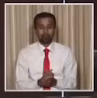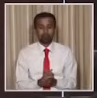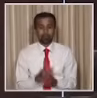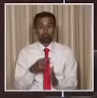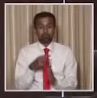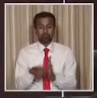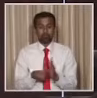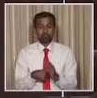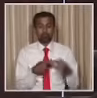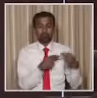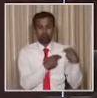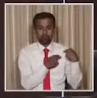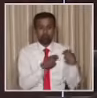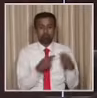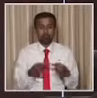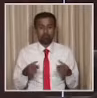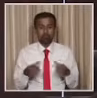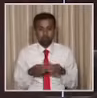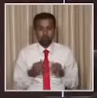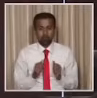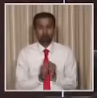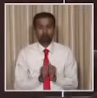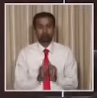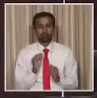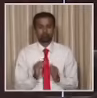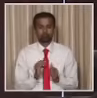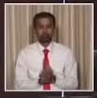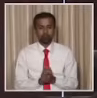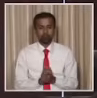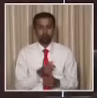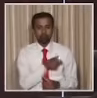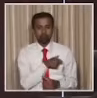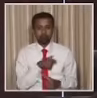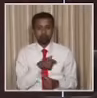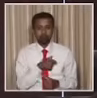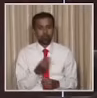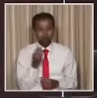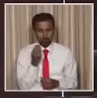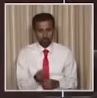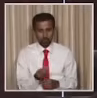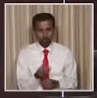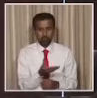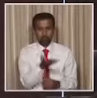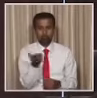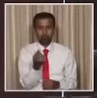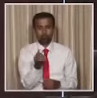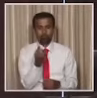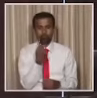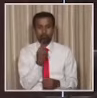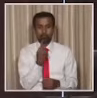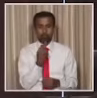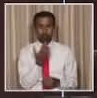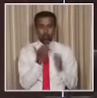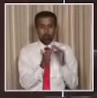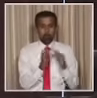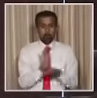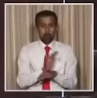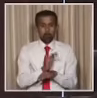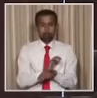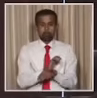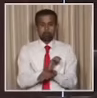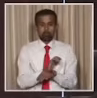රටේ වගකීමක් ඇති විපක්ෂයක් විදිහට අපි අපේ කාර්යභාරය ඉෂ්ට කරනවා අපේ නායකතුමාගේ නායකත්වය දෙනවා අද ඔබතුමාලා කියනවා ඉස්කෝල වලට පරිගණක